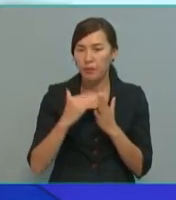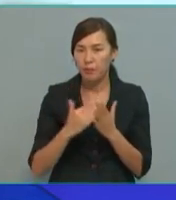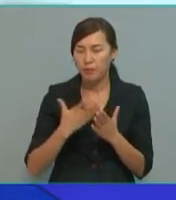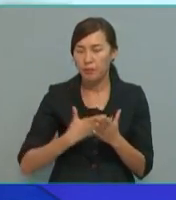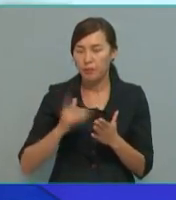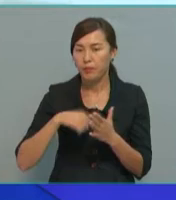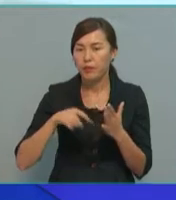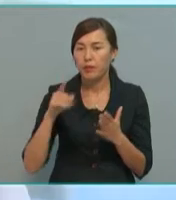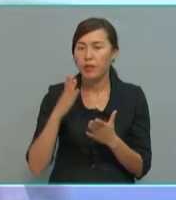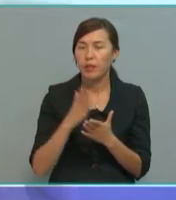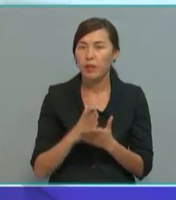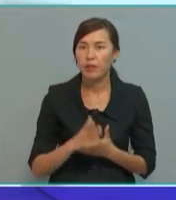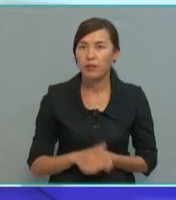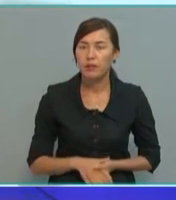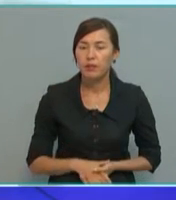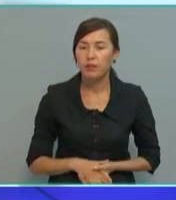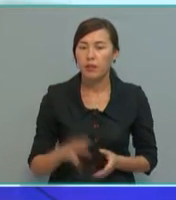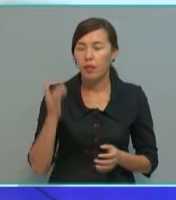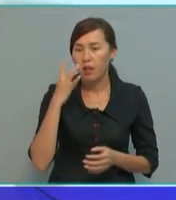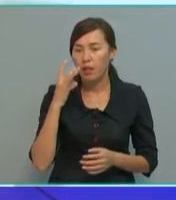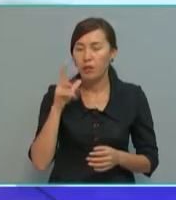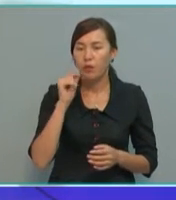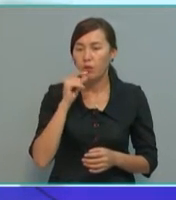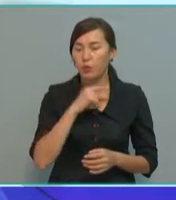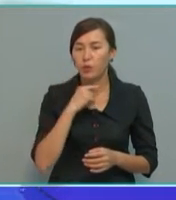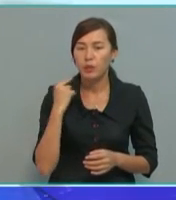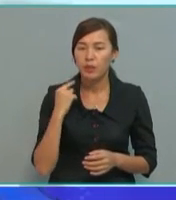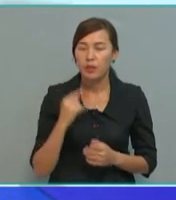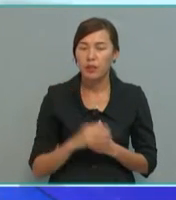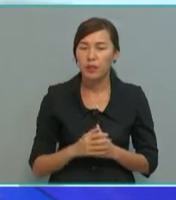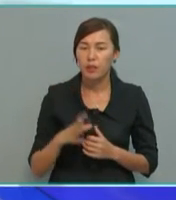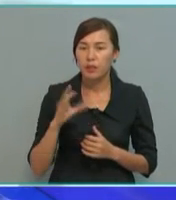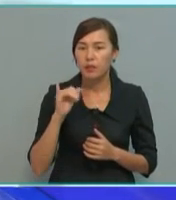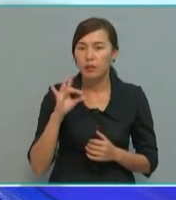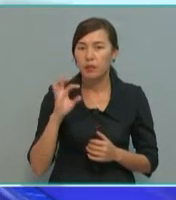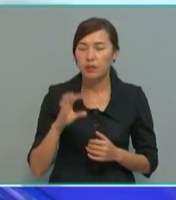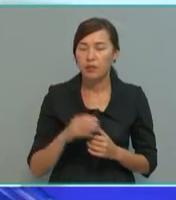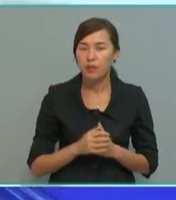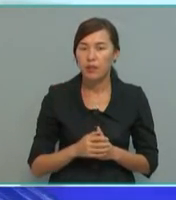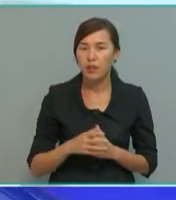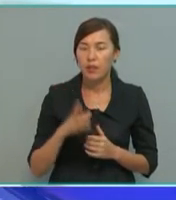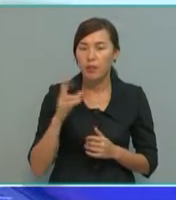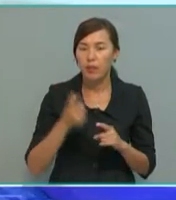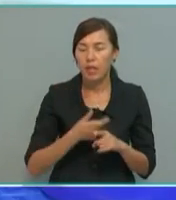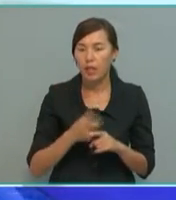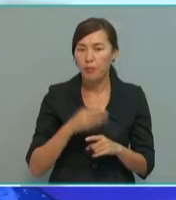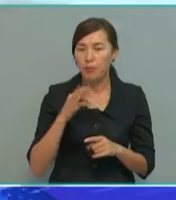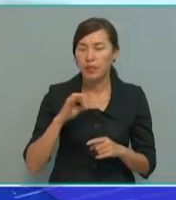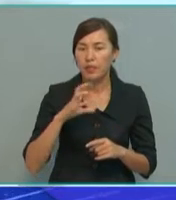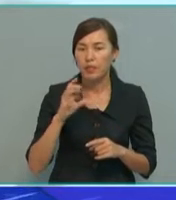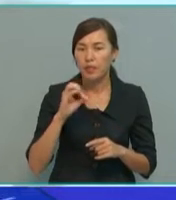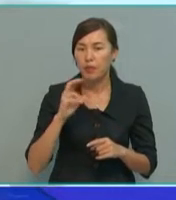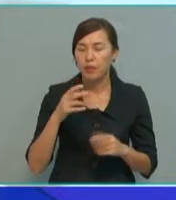бізге белгіленген. Яғни ол жерде жұмыртқа, құс еті, сиыр еті, картоп, пияз,